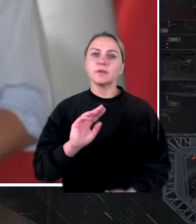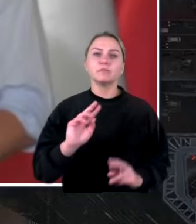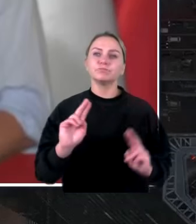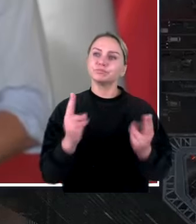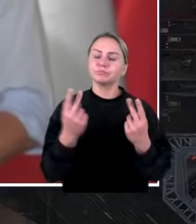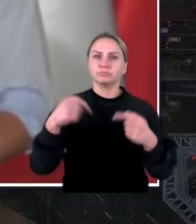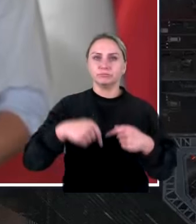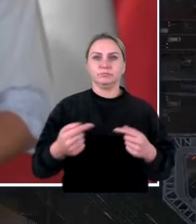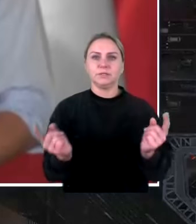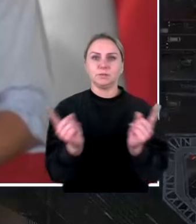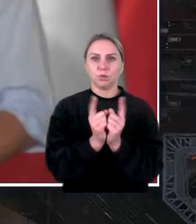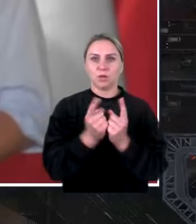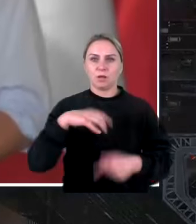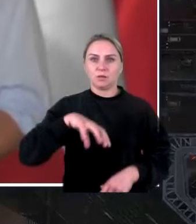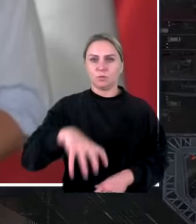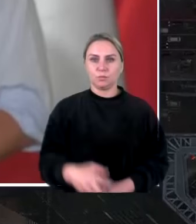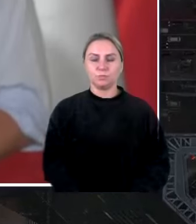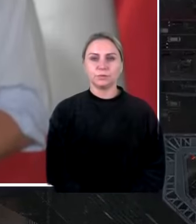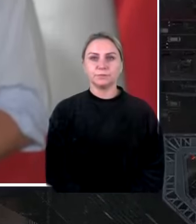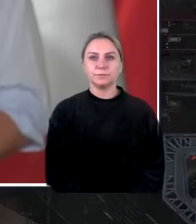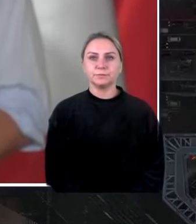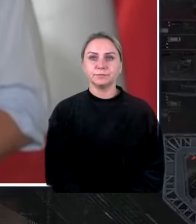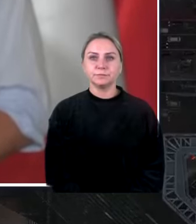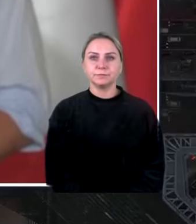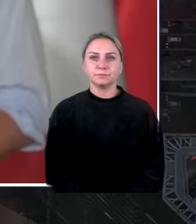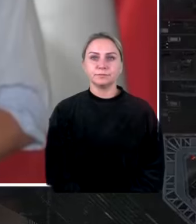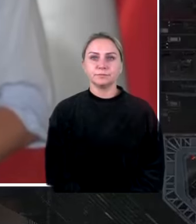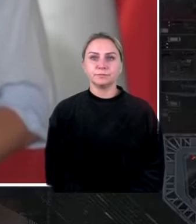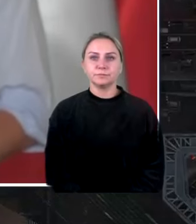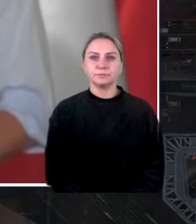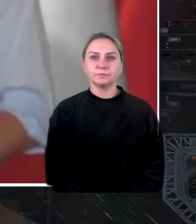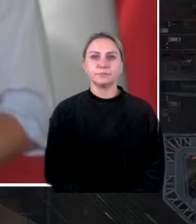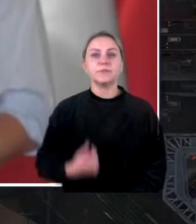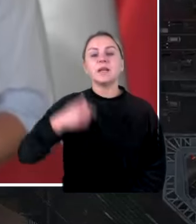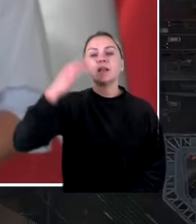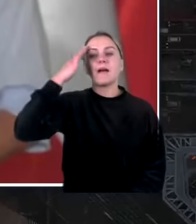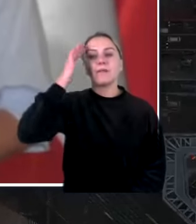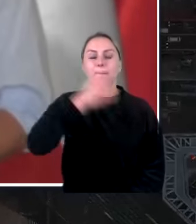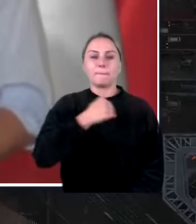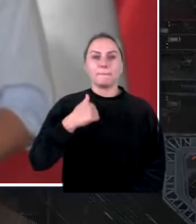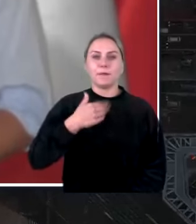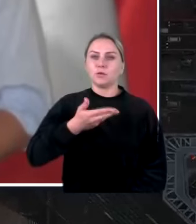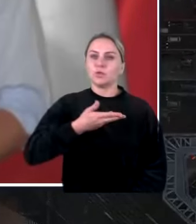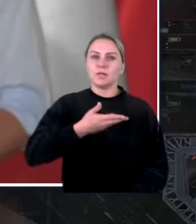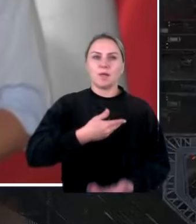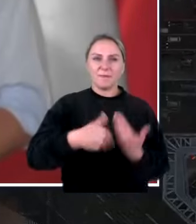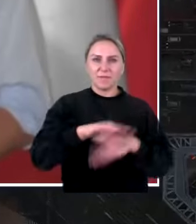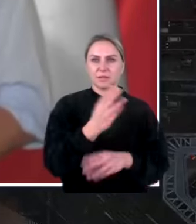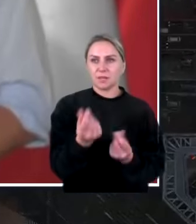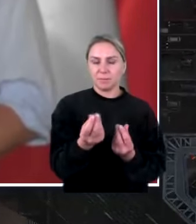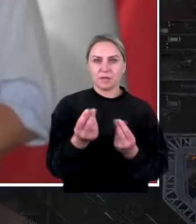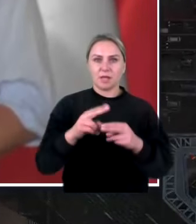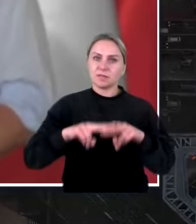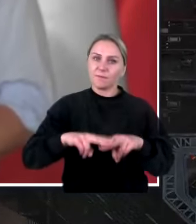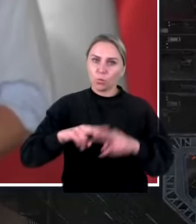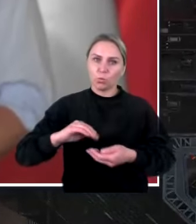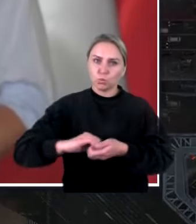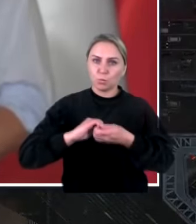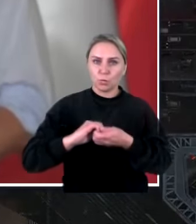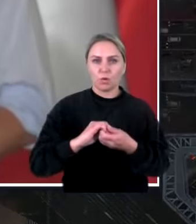grupy. Oznacza to bowiem, że dostaniemy więcej pieniędzy z Funduszu Spójności i